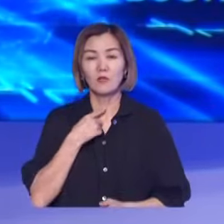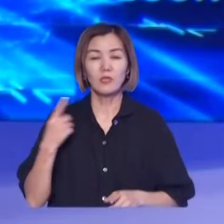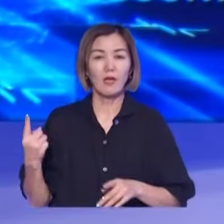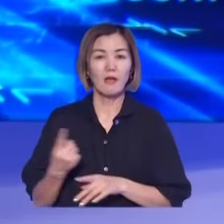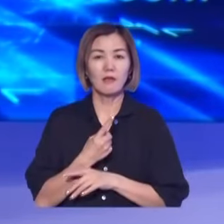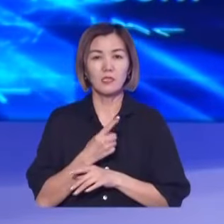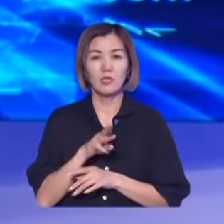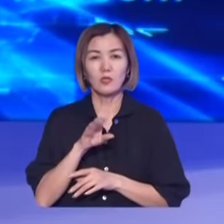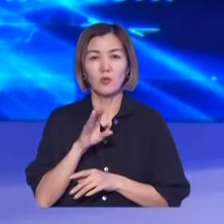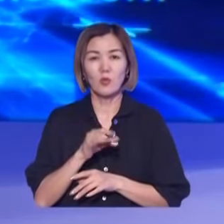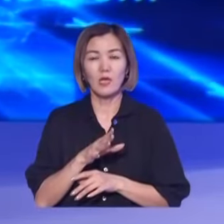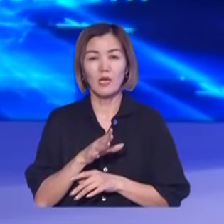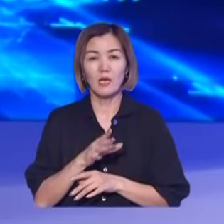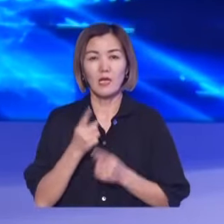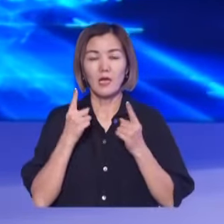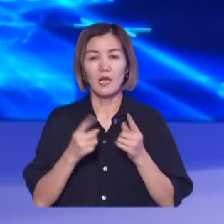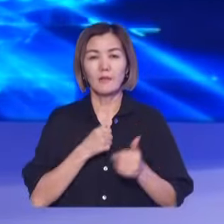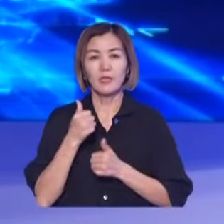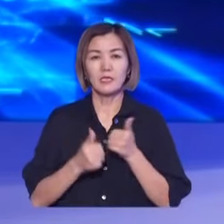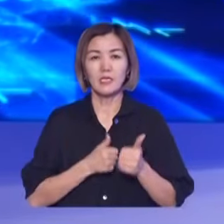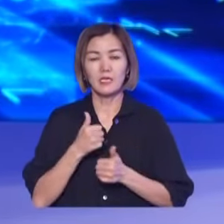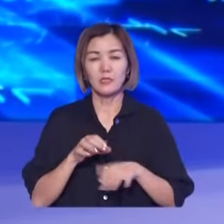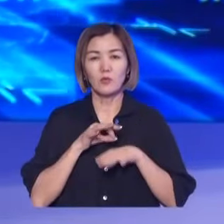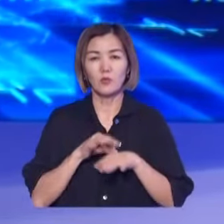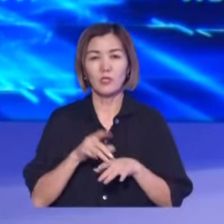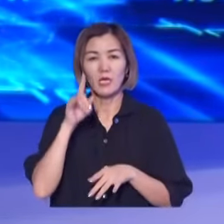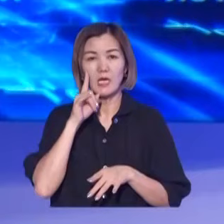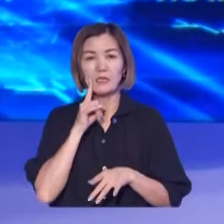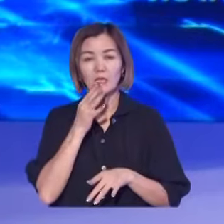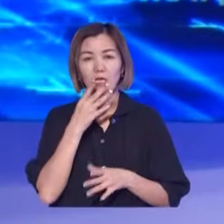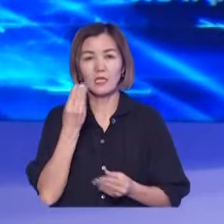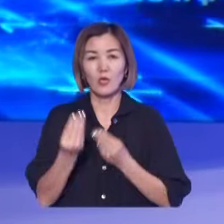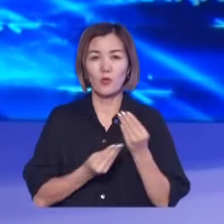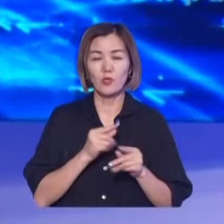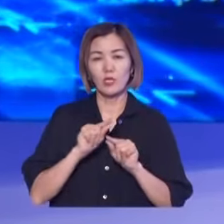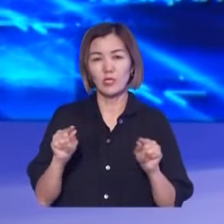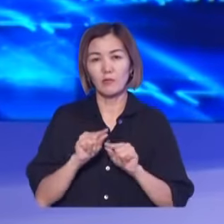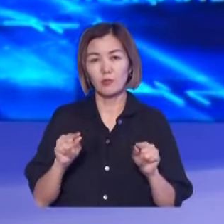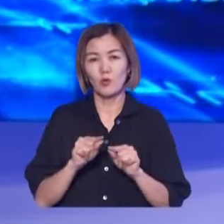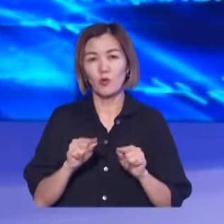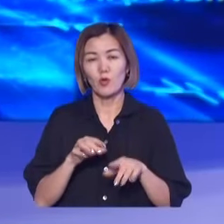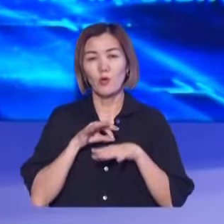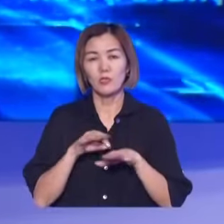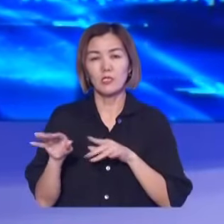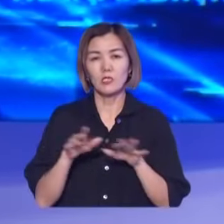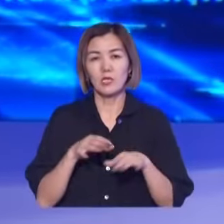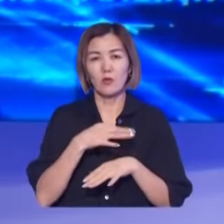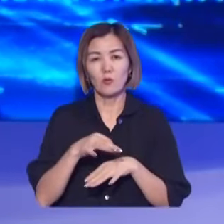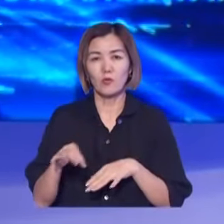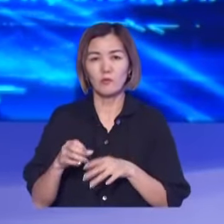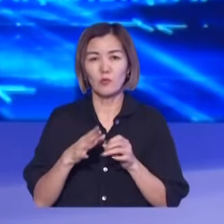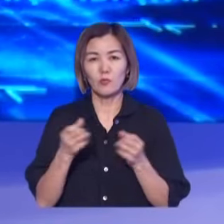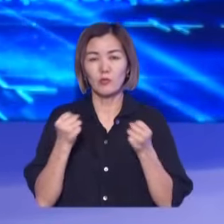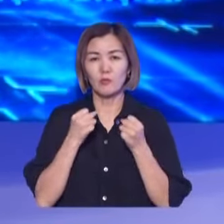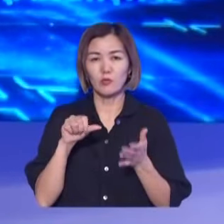Талдықорғанда алғаш рет толағай алыптар сайысының турнирі өтті. Қазақтың этно ойындарын дәріптеу мақсатында өткізілген шараға өңірімізден